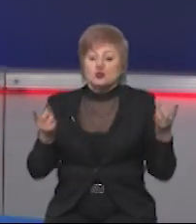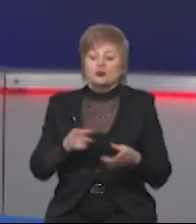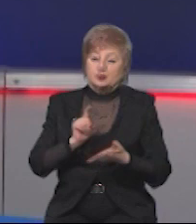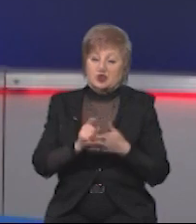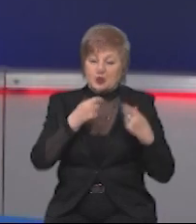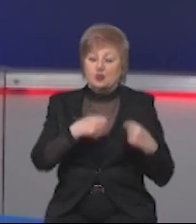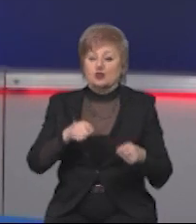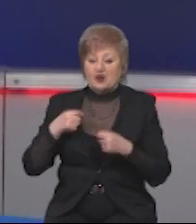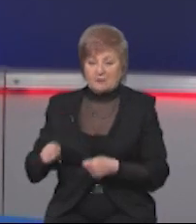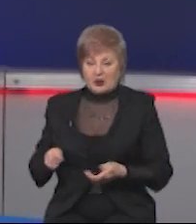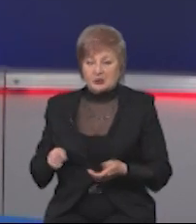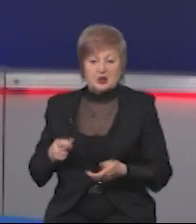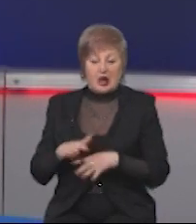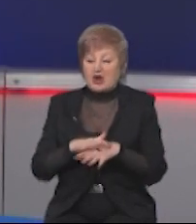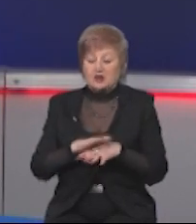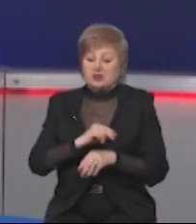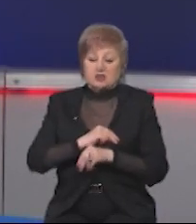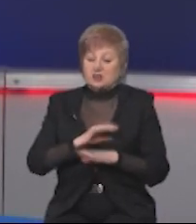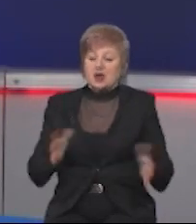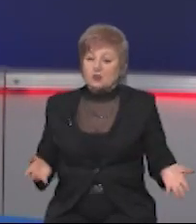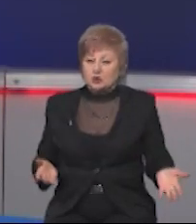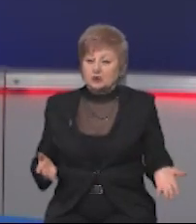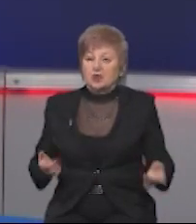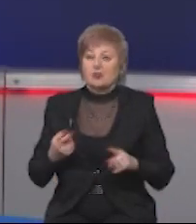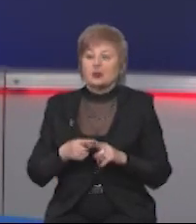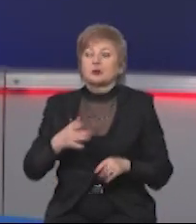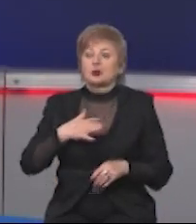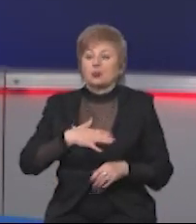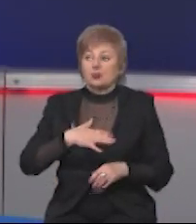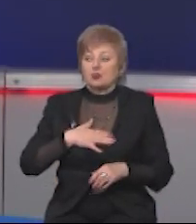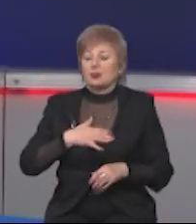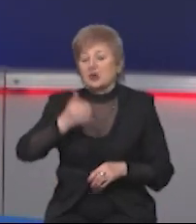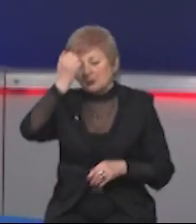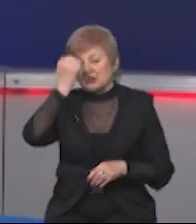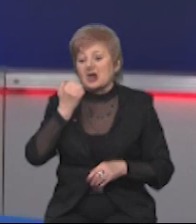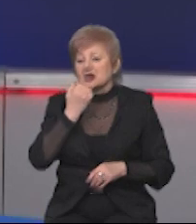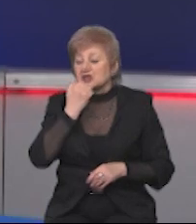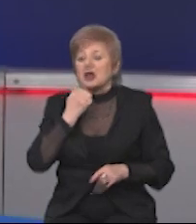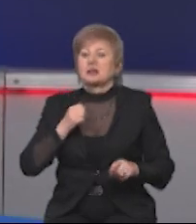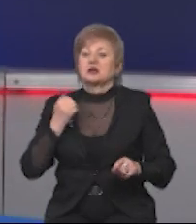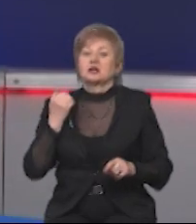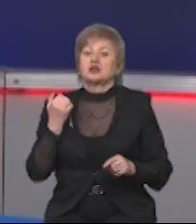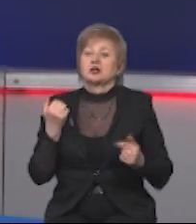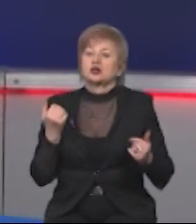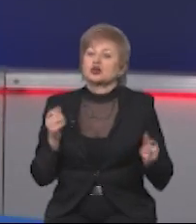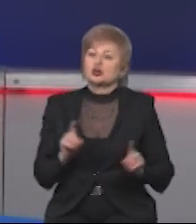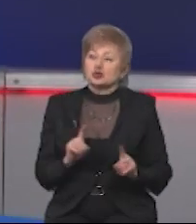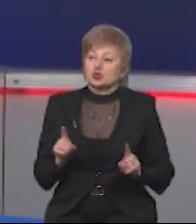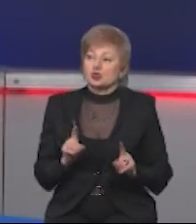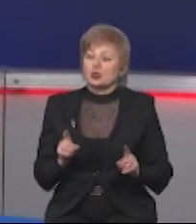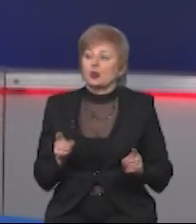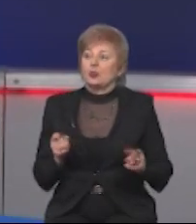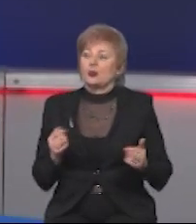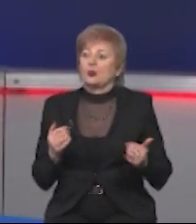реалізовувати, а ринки не працюють. Тобто ми сьогодні дуже вдячні за те, що під